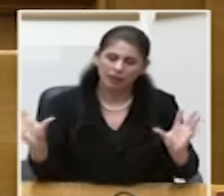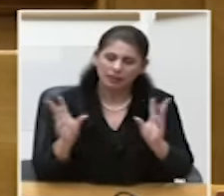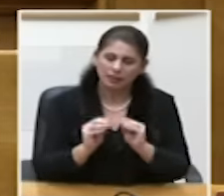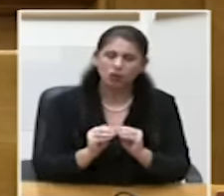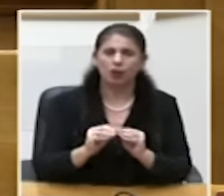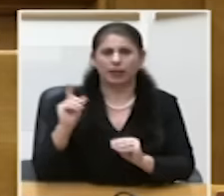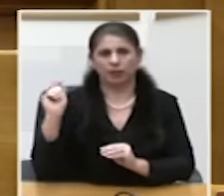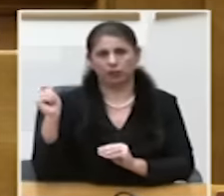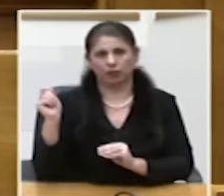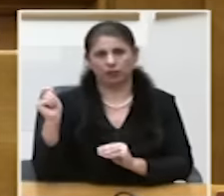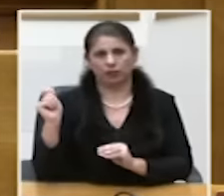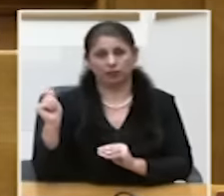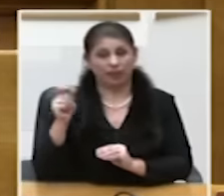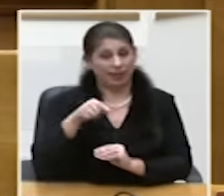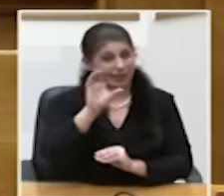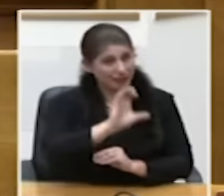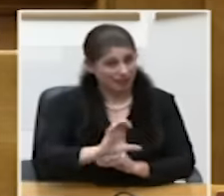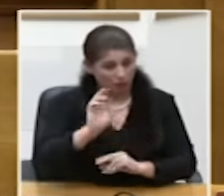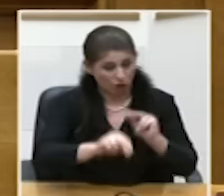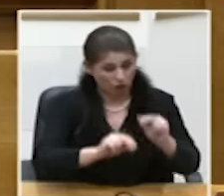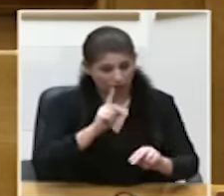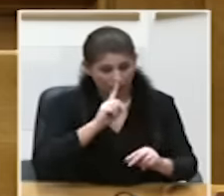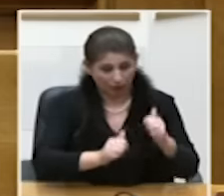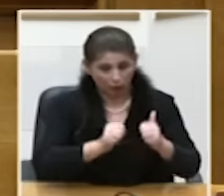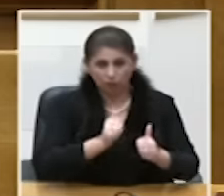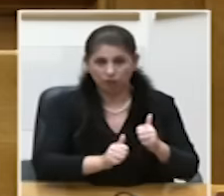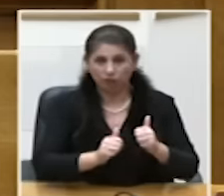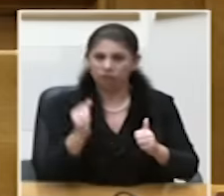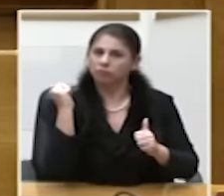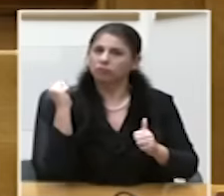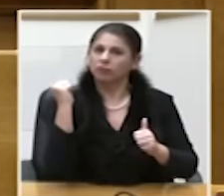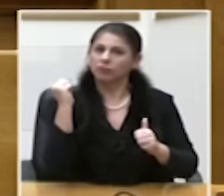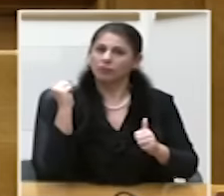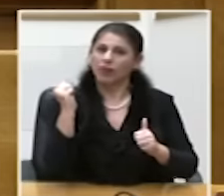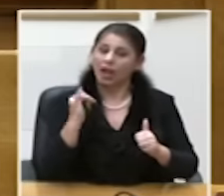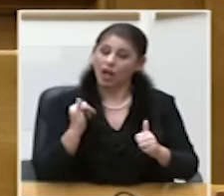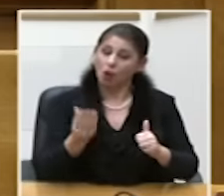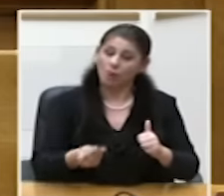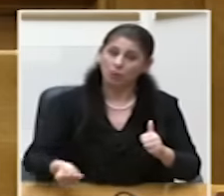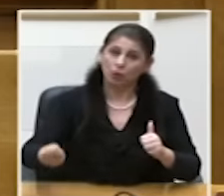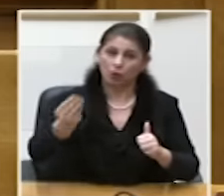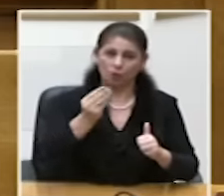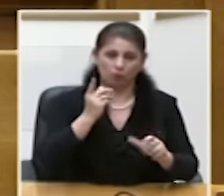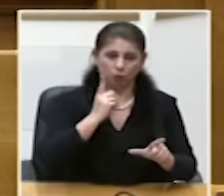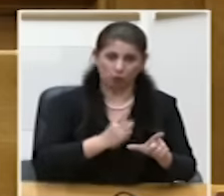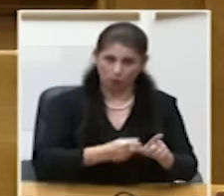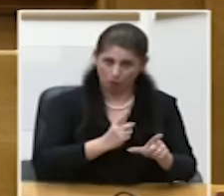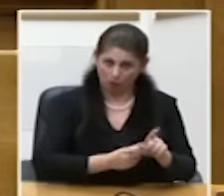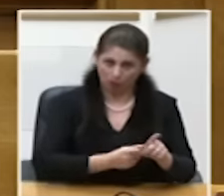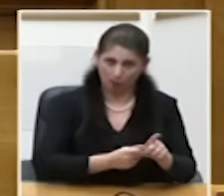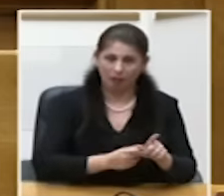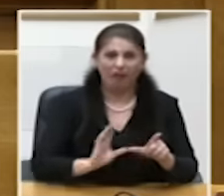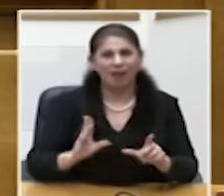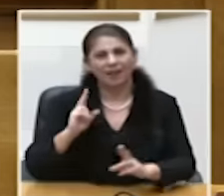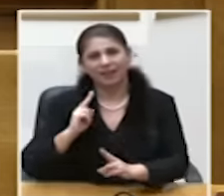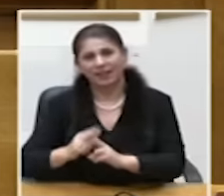σας. Και στις ευρωεκλογές του Ιουνίου, δυναμώνοντας ακόμα περισσότερο το ΚΚΕ, αλλά κυρίως